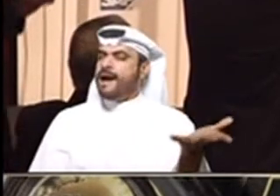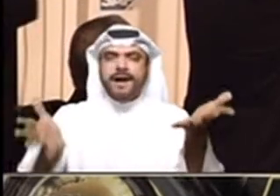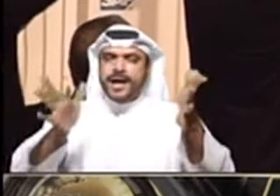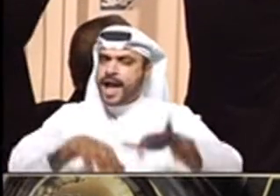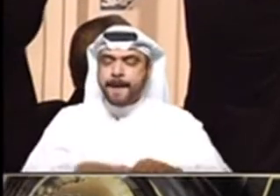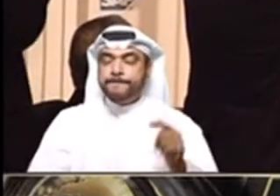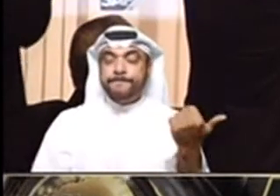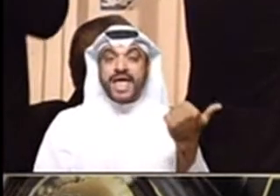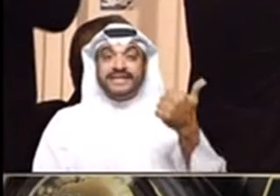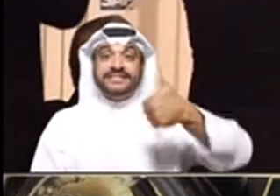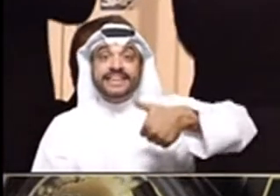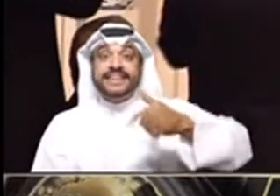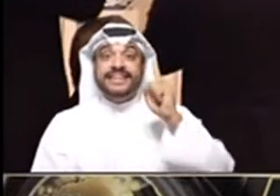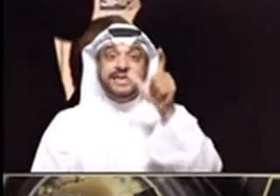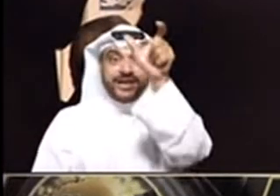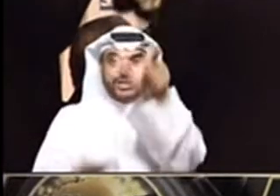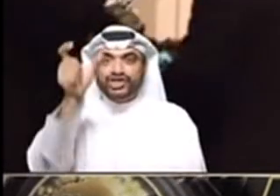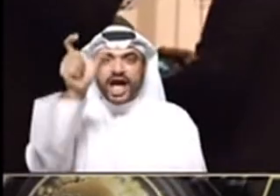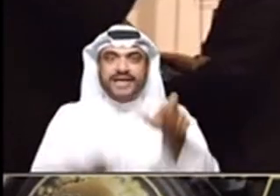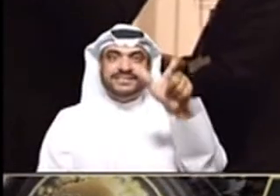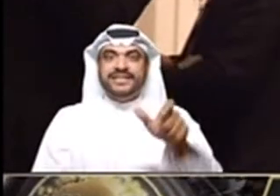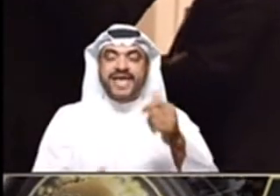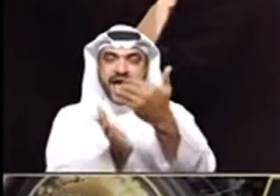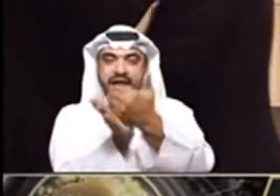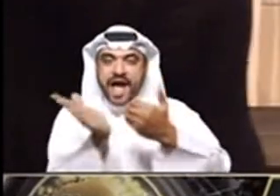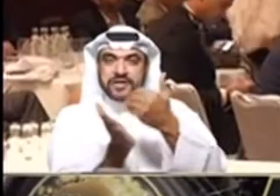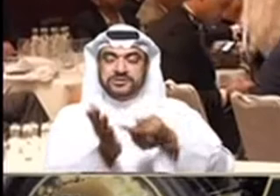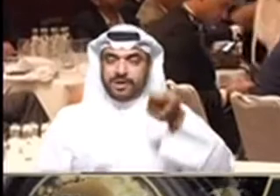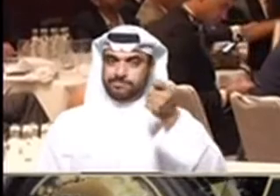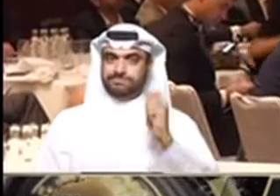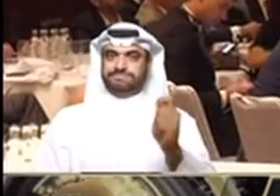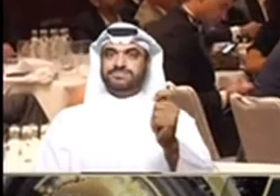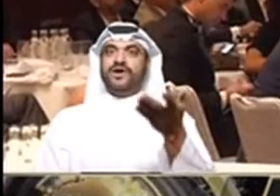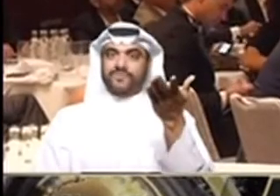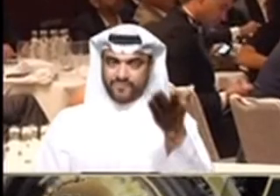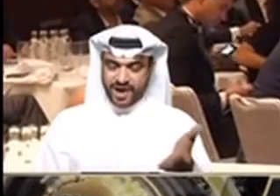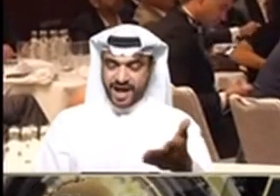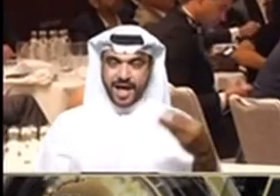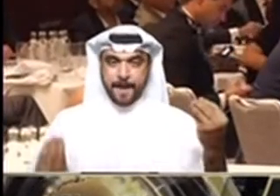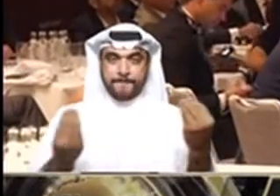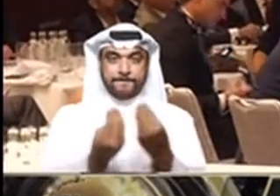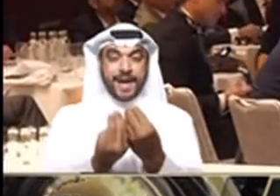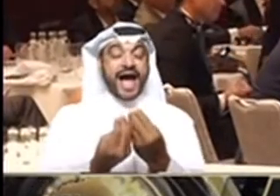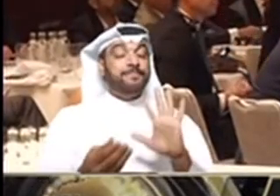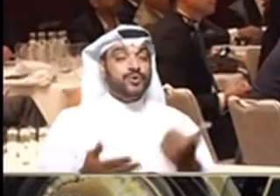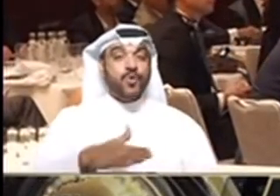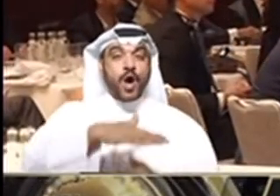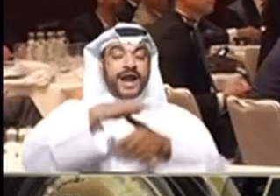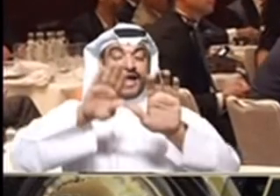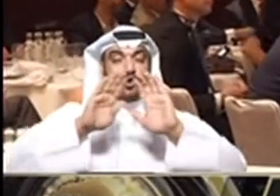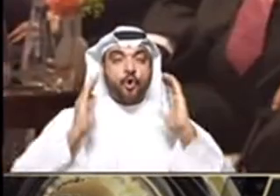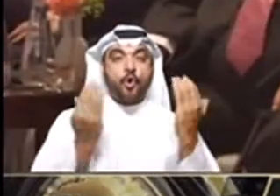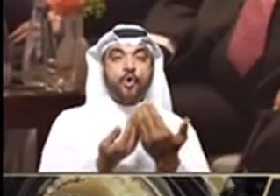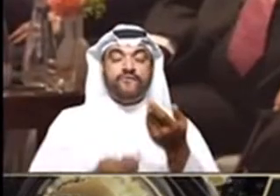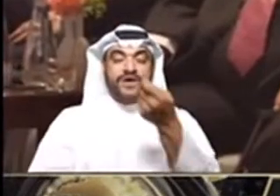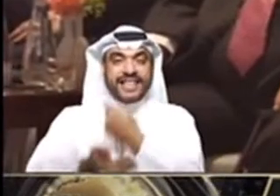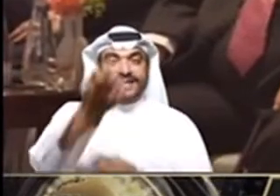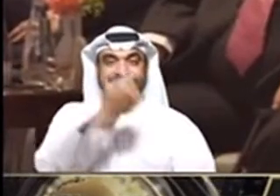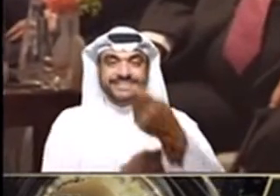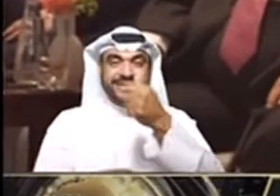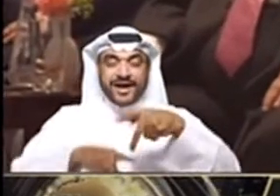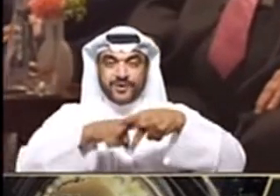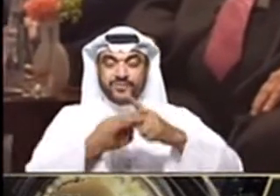60 شخصية اقتصادية كويتية من القطاع الخاص برئاسة غرفة التجارة والصناعة وعدد من